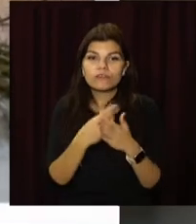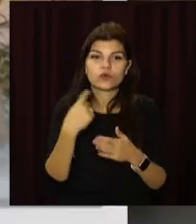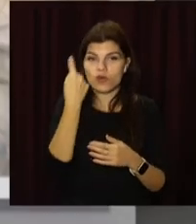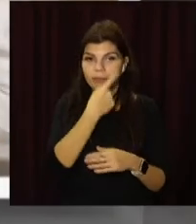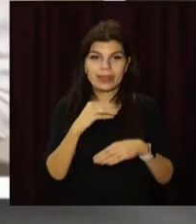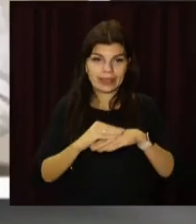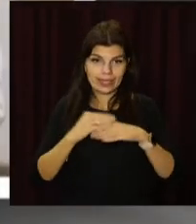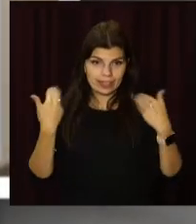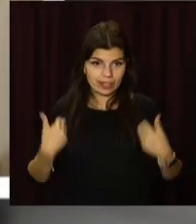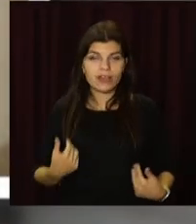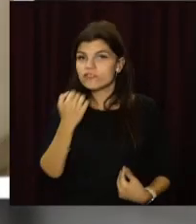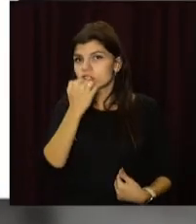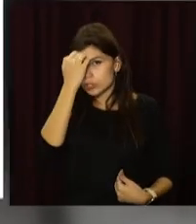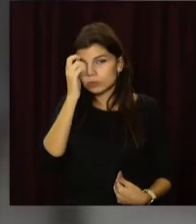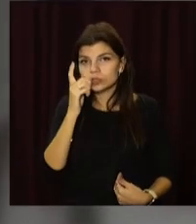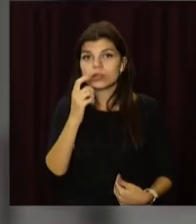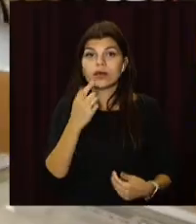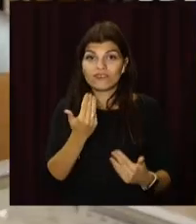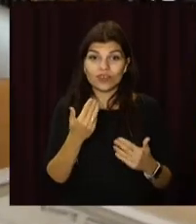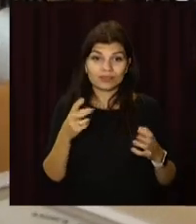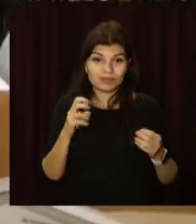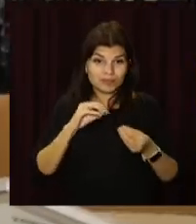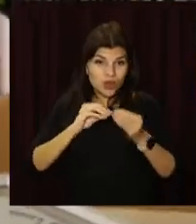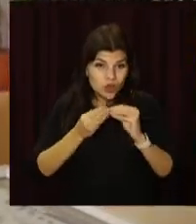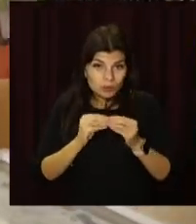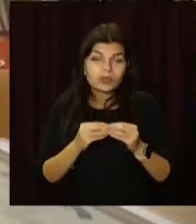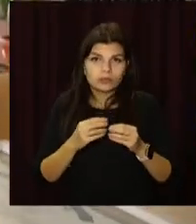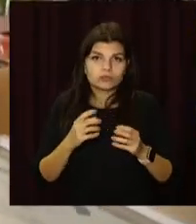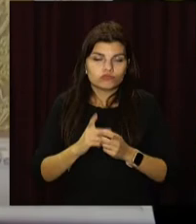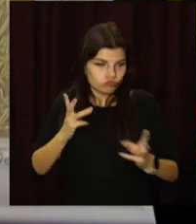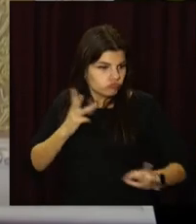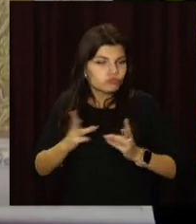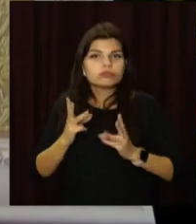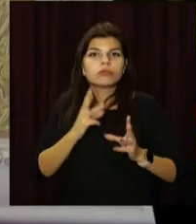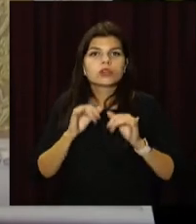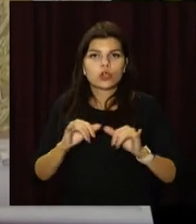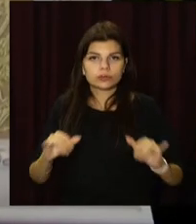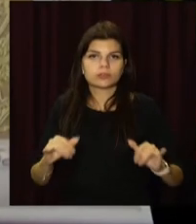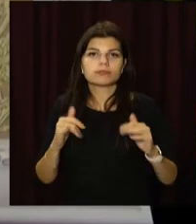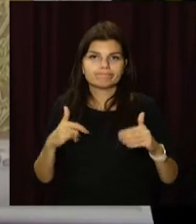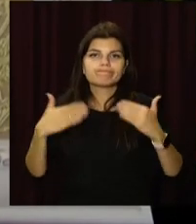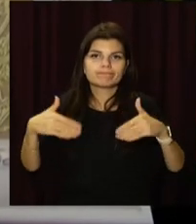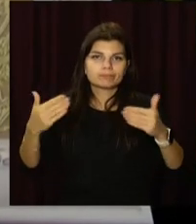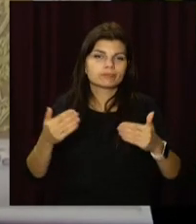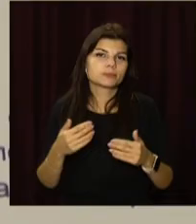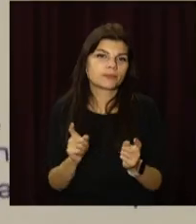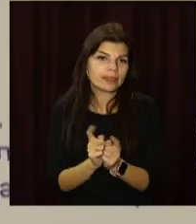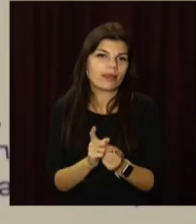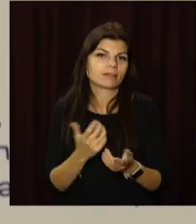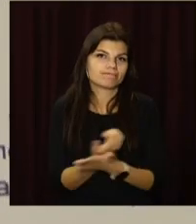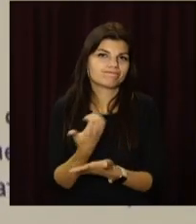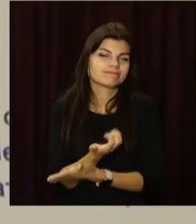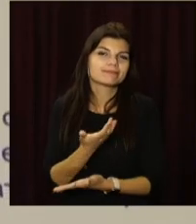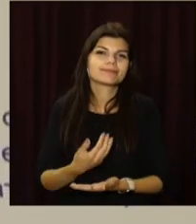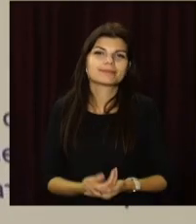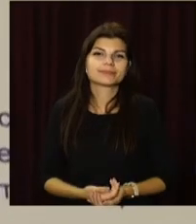тілу вдячна. Адже саме її обмеження стали потужним стимулом для розвитку та вдосконалення. Дар'я Пшенічна, Роман Евшинов,